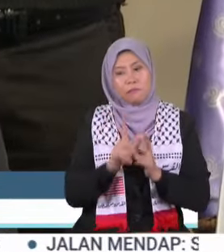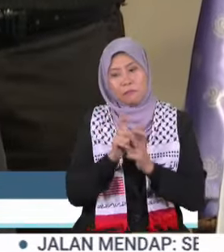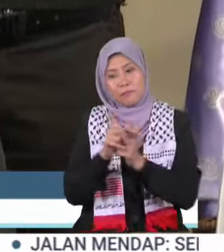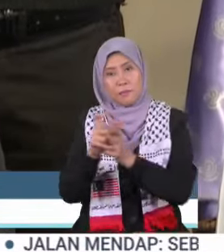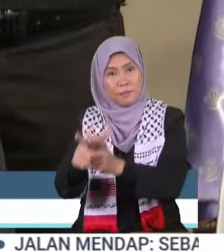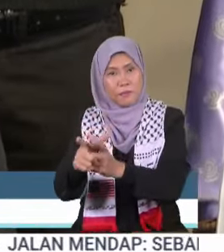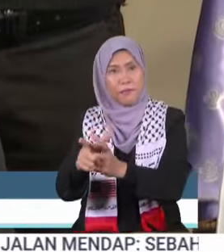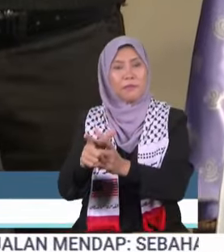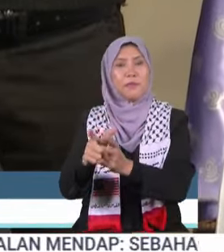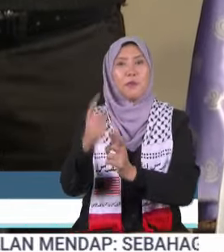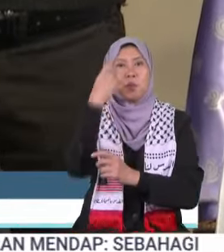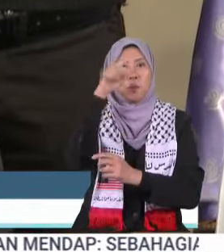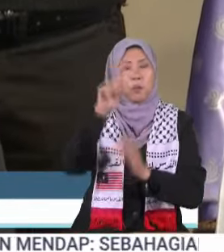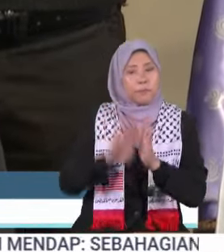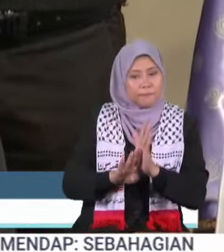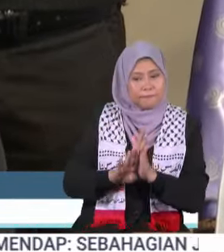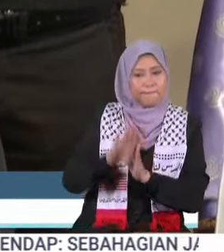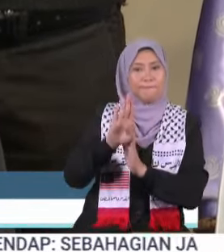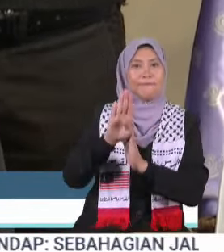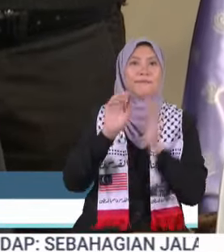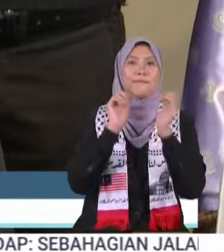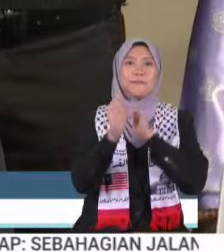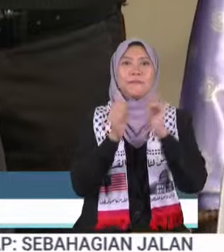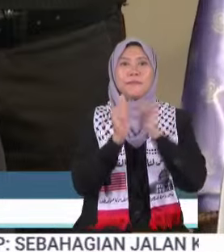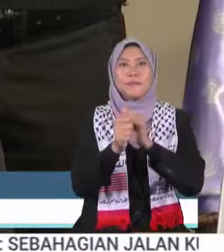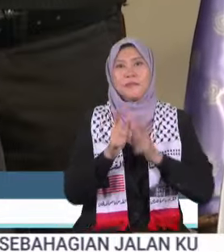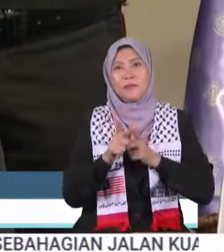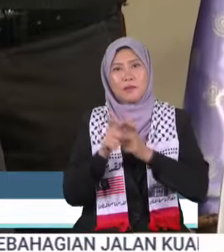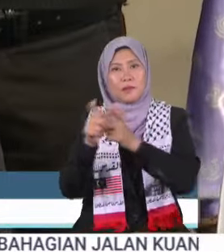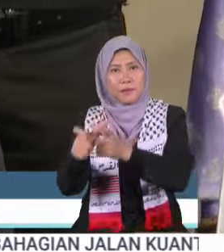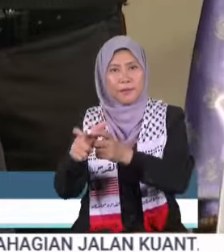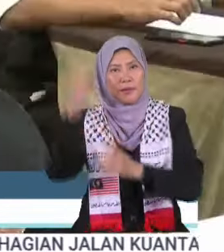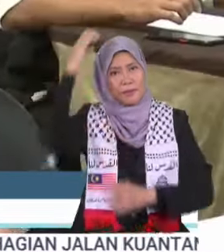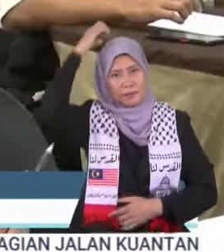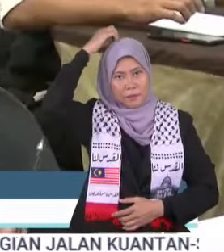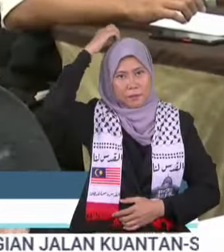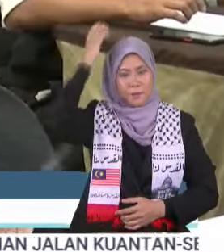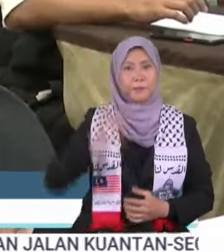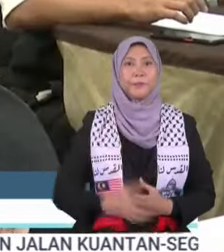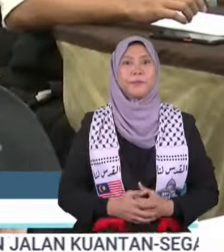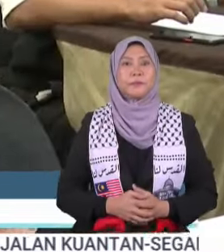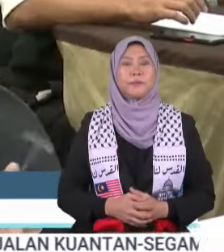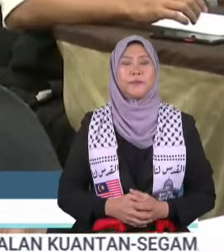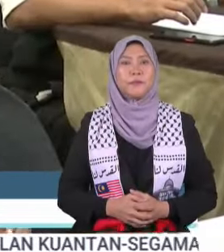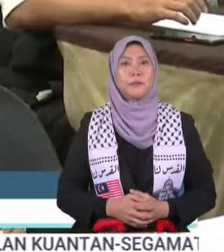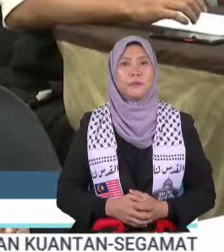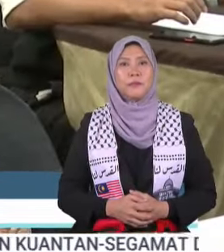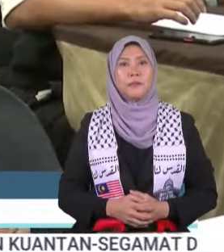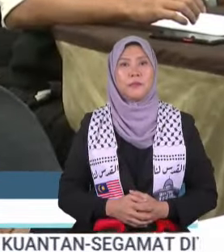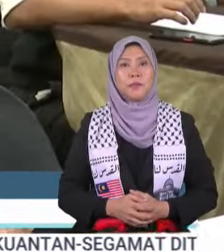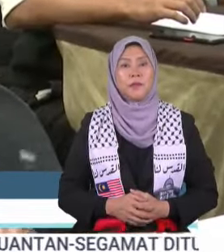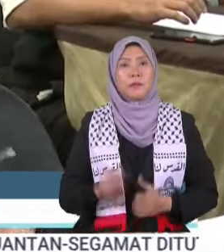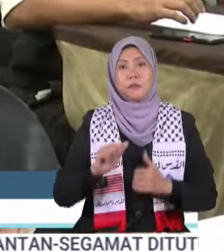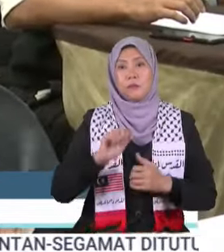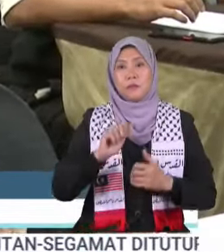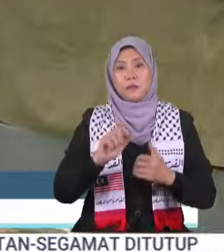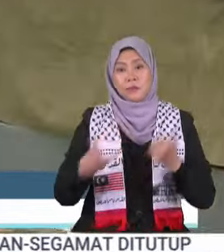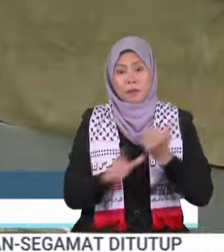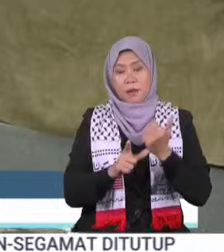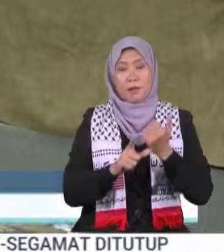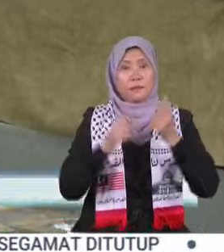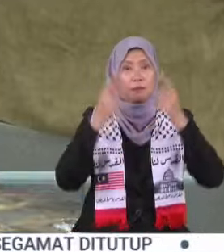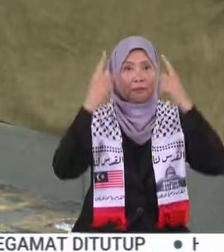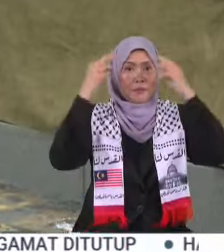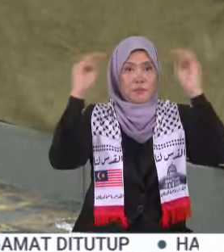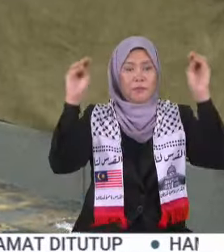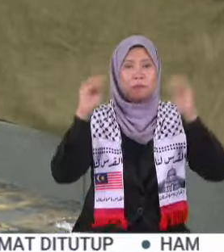dalam agenda untuk membangunkan sukan olahraga di negeri Selangor sementara itu jawatan timbalan presiden menjadi